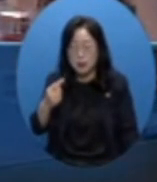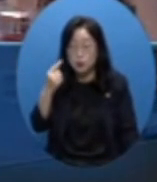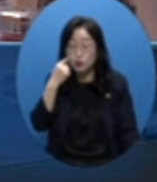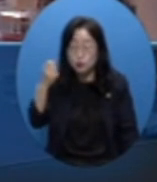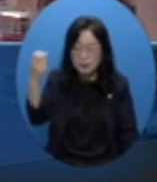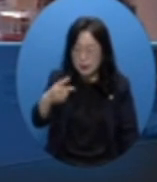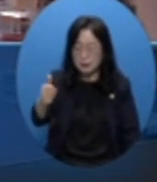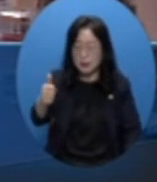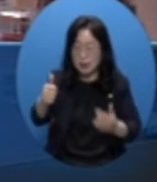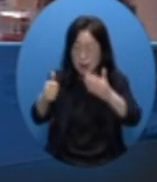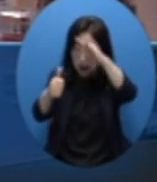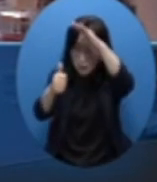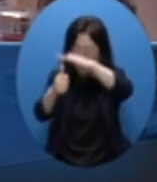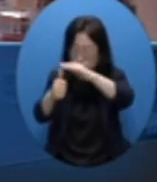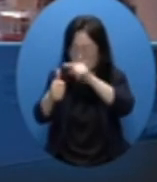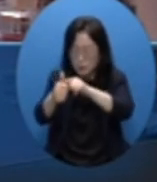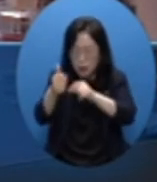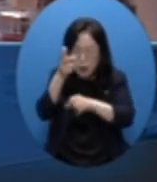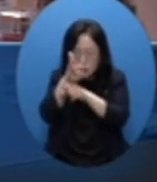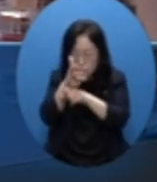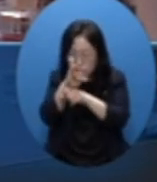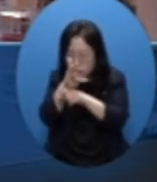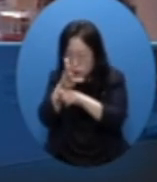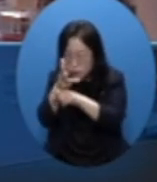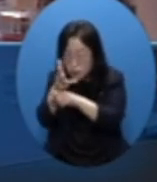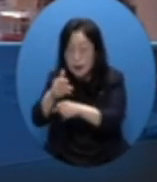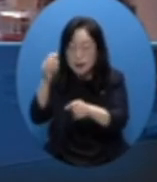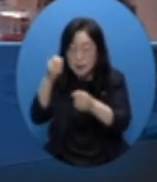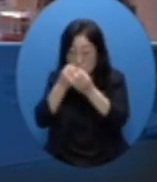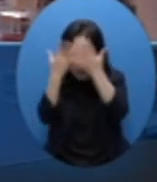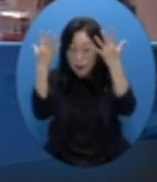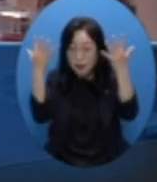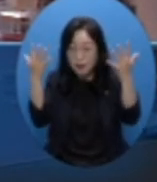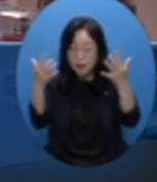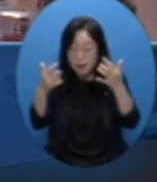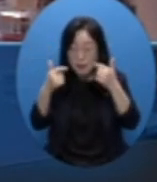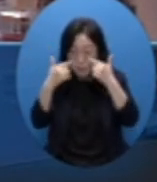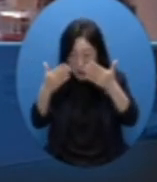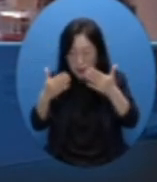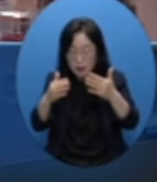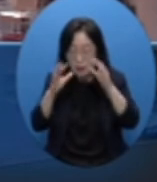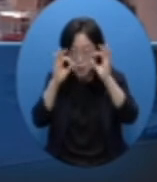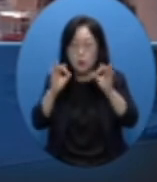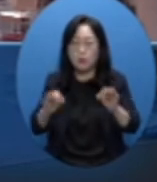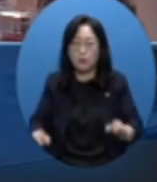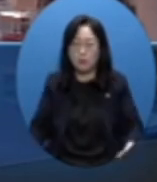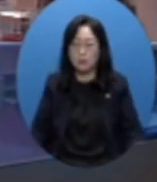안수 하십니까 주목하여 보더니 낳아서 모든 것을 밝히 보는지라